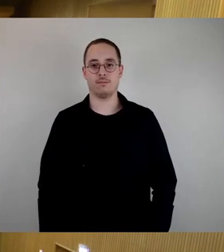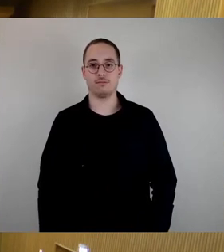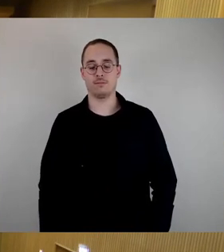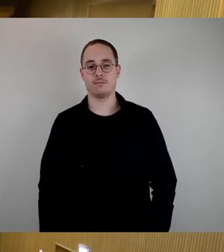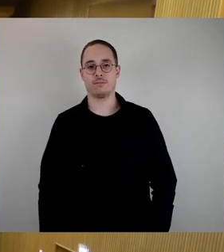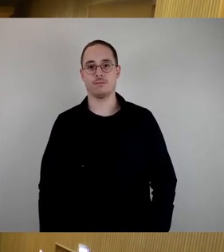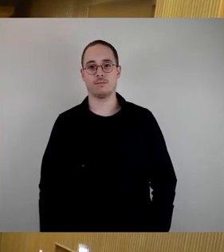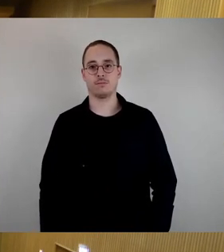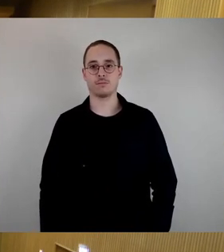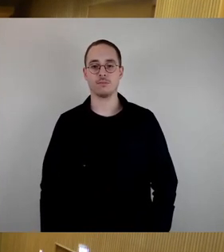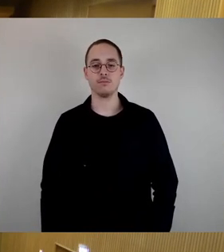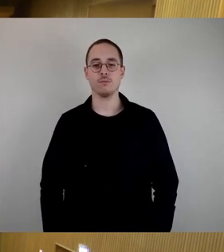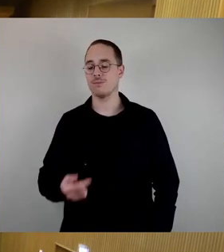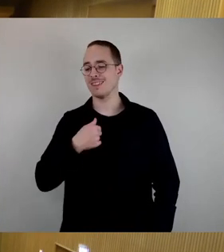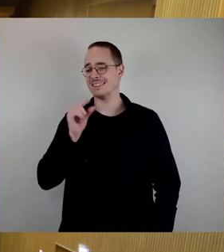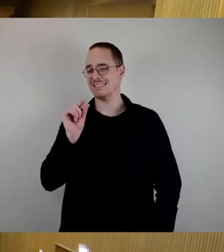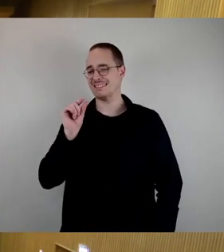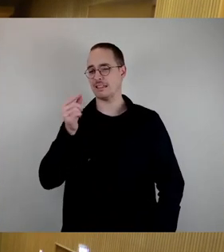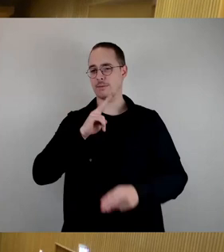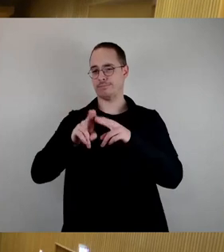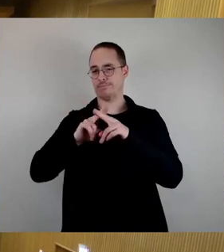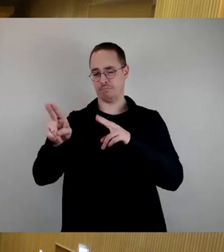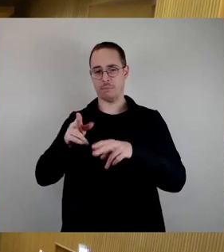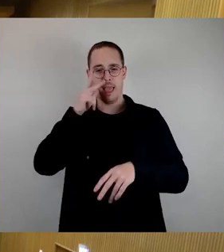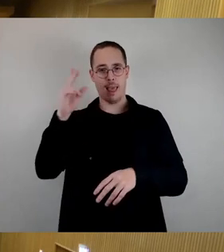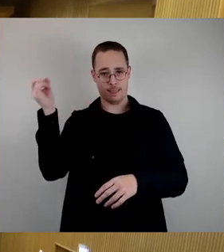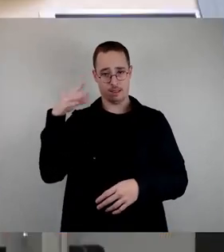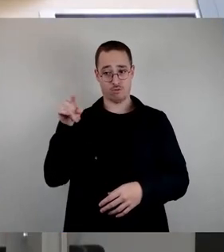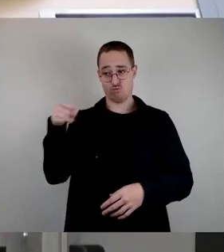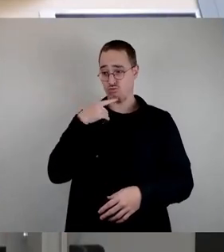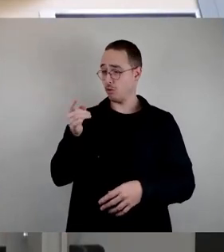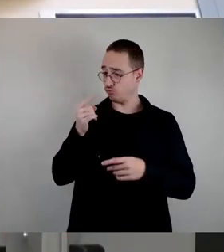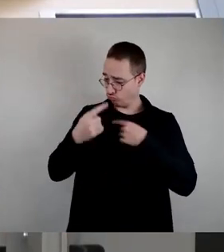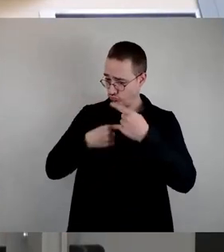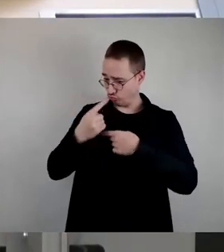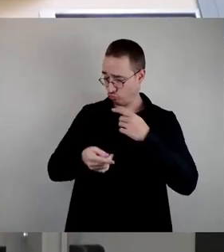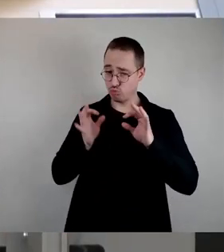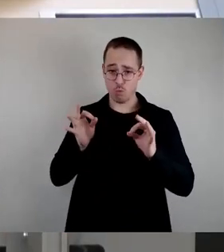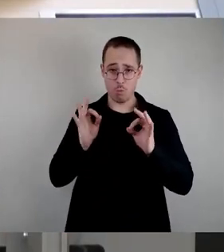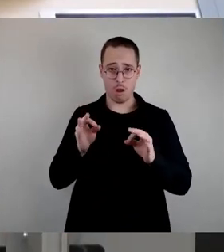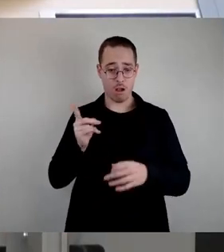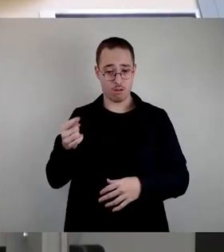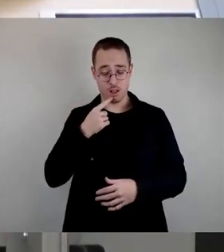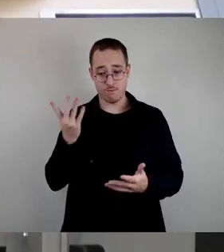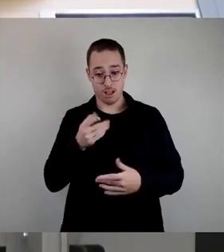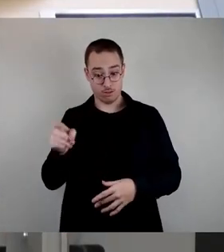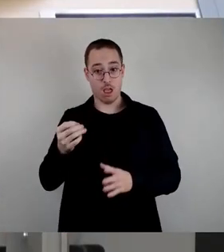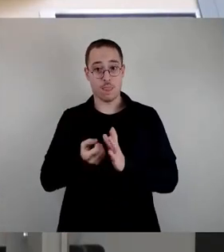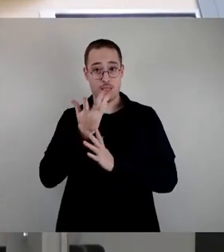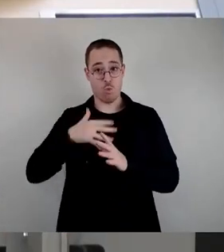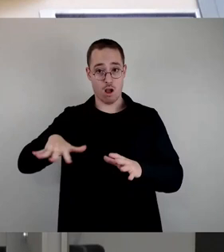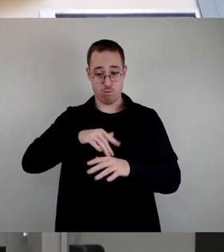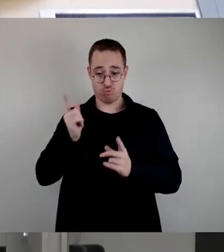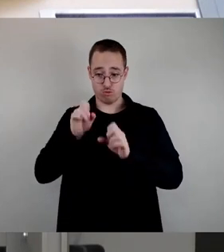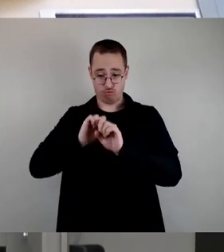Ich muss Sie gleich mal korrigieren, Herr Lichti. Sie haben es wunderbar ausgeführt, wie schön der Naturraum ist, der dort geschützt werden muss. Und das habe